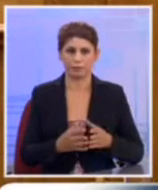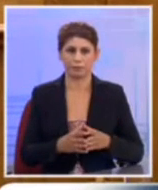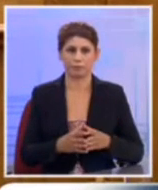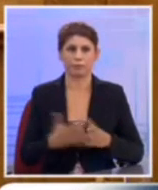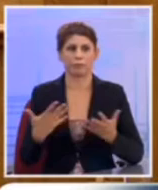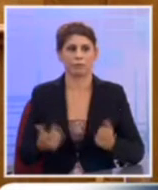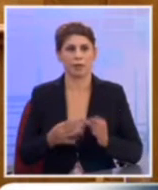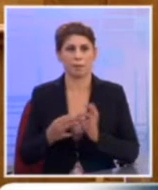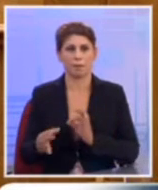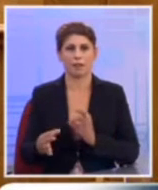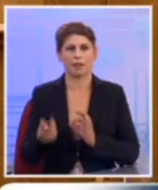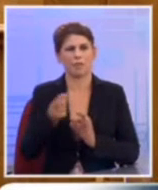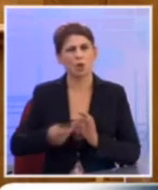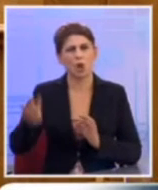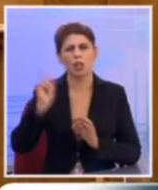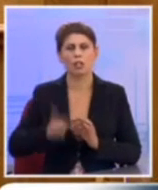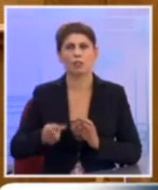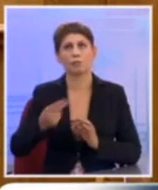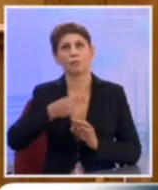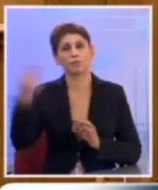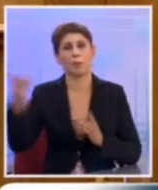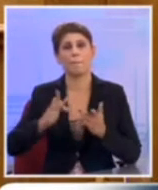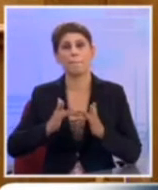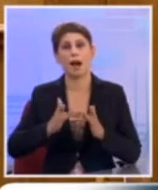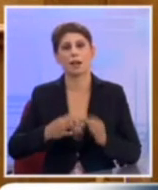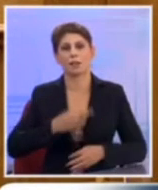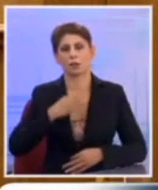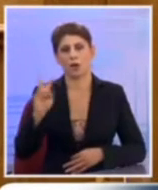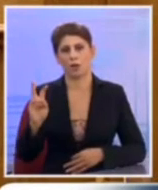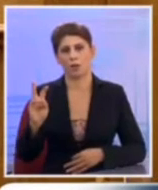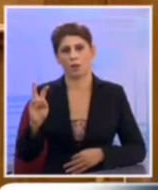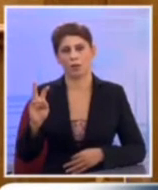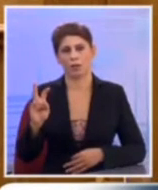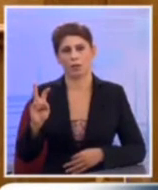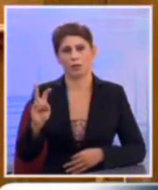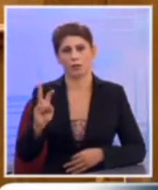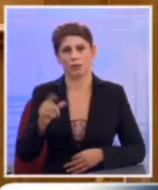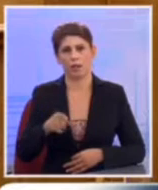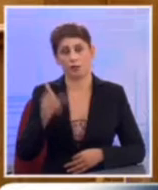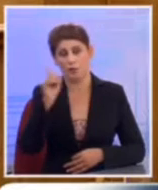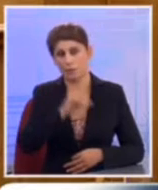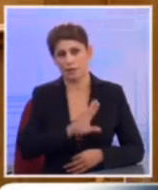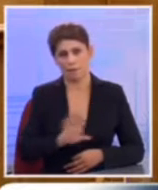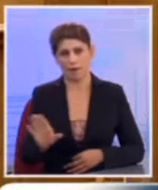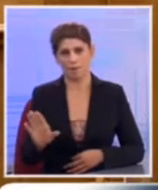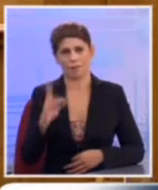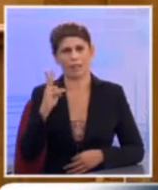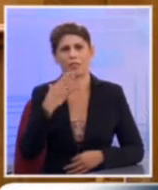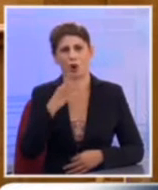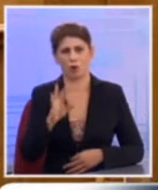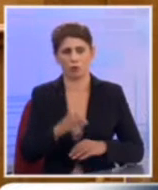είναι μέτρα τα οποία είναι χειρότερα από το περιβόητο mail του κυρίου Χαρδούβελη. Ουδέν αναλυθέστερο. Για δύο